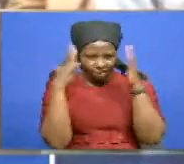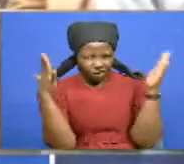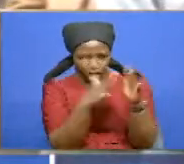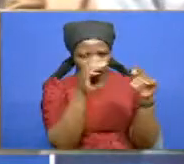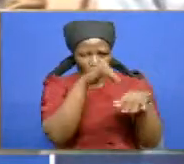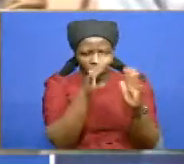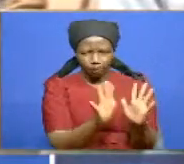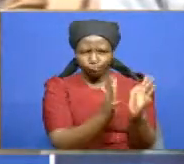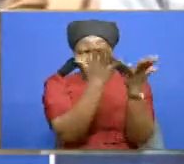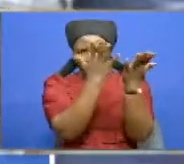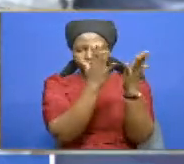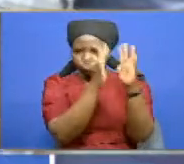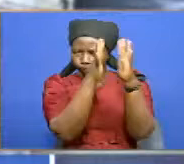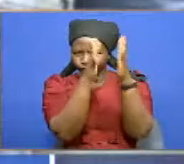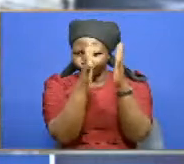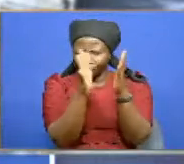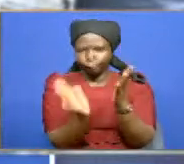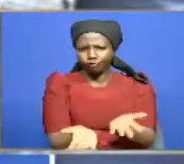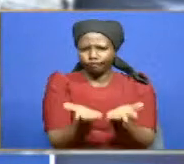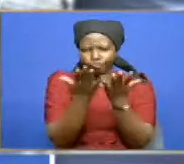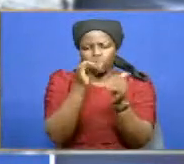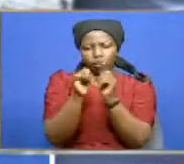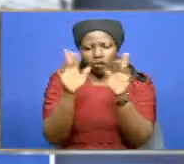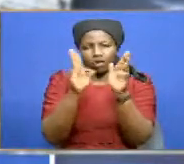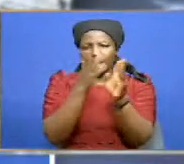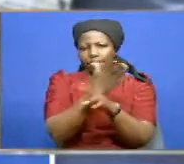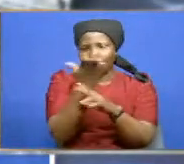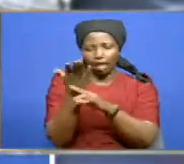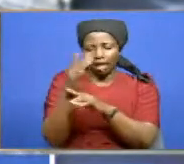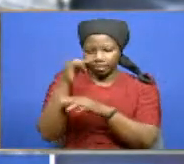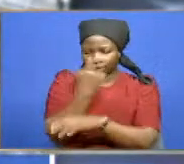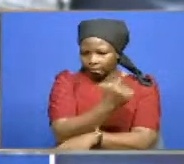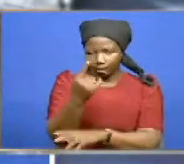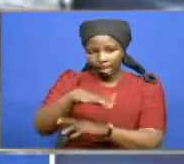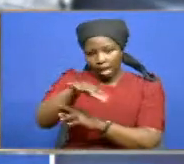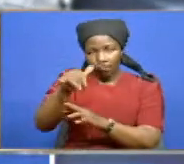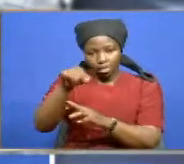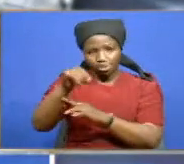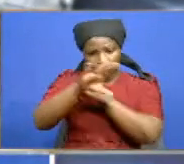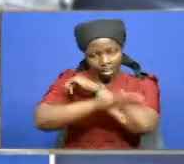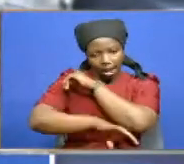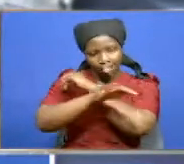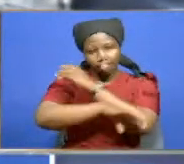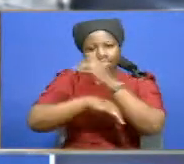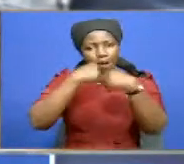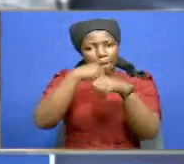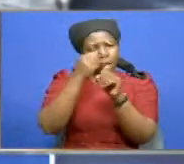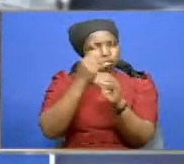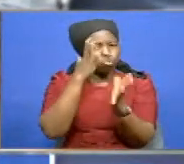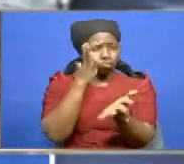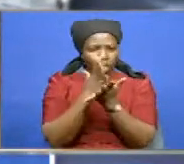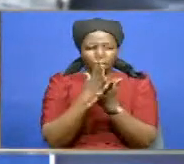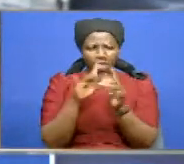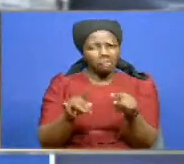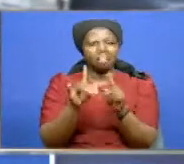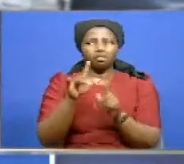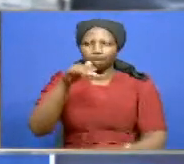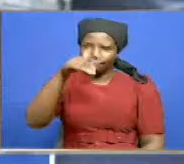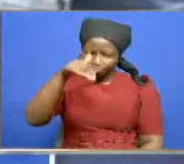misitu iliyoko kwa sasa. Each county in this country ensures that they